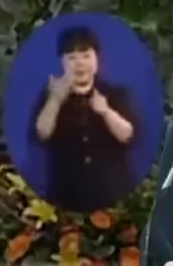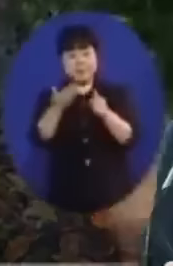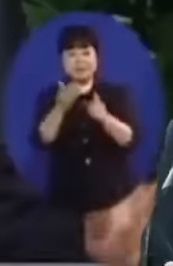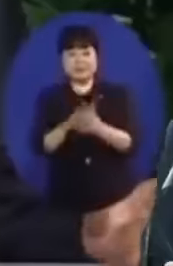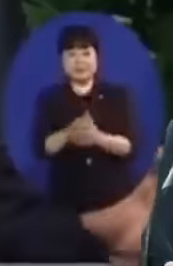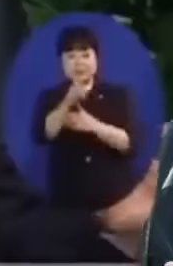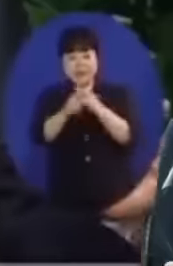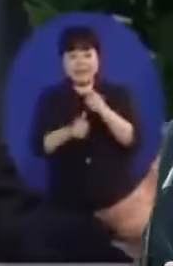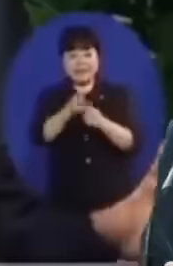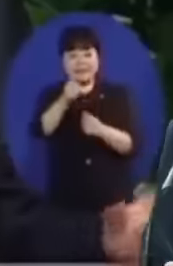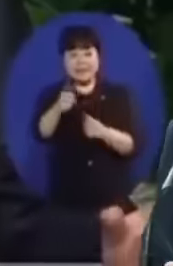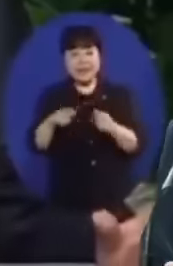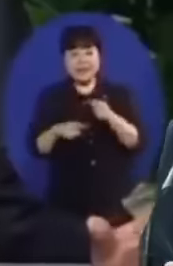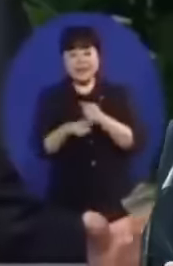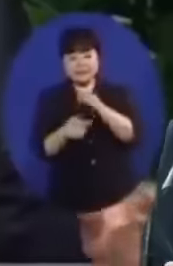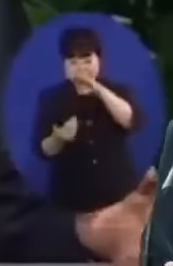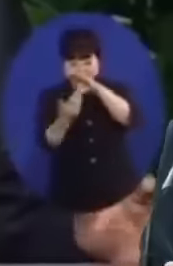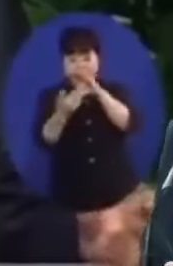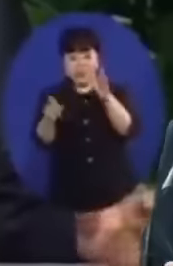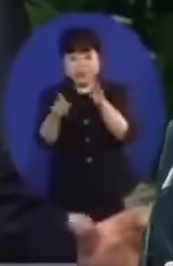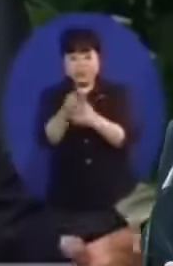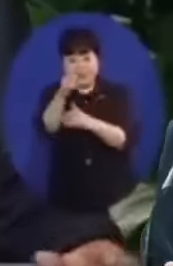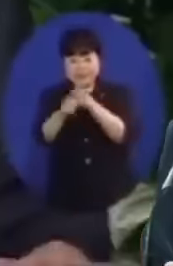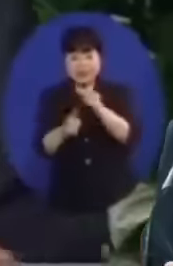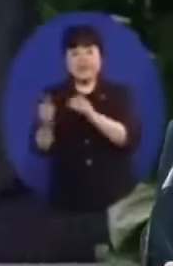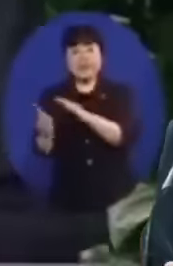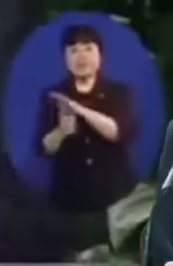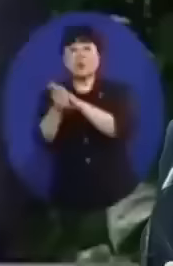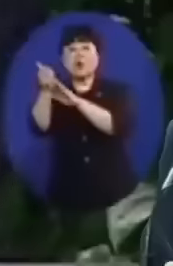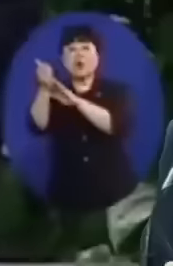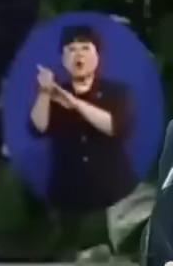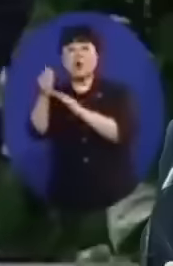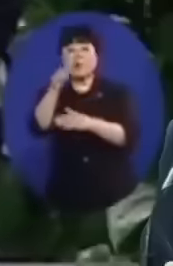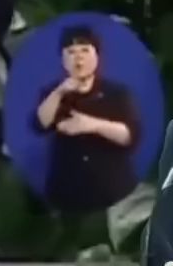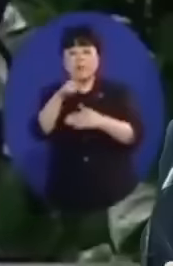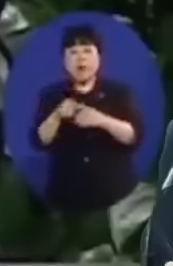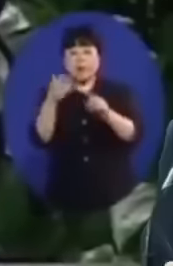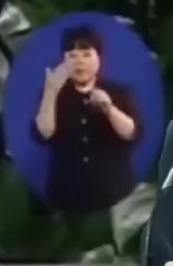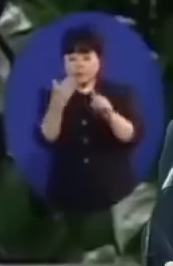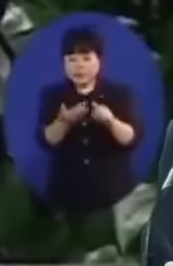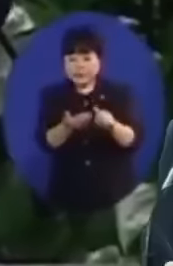하나님께서 하나님의 뜻을 이루기 위해서 하나님의 소원을 여러분 마음속에